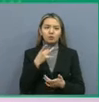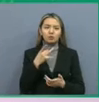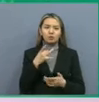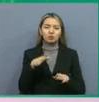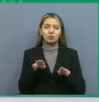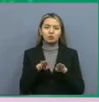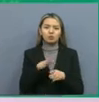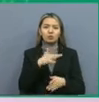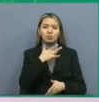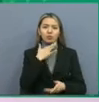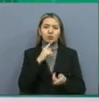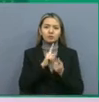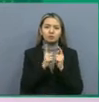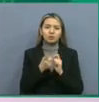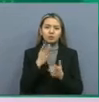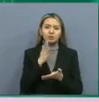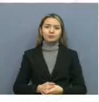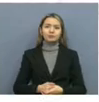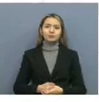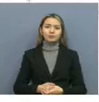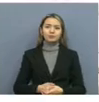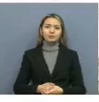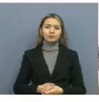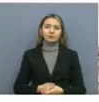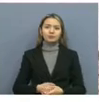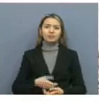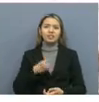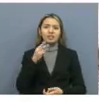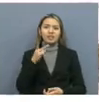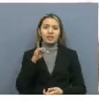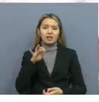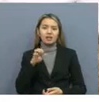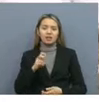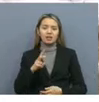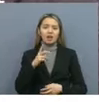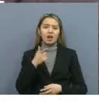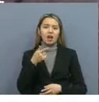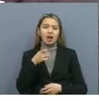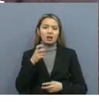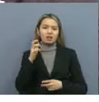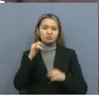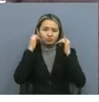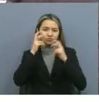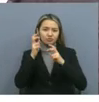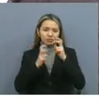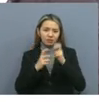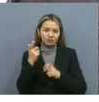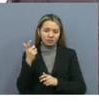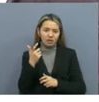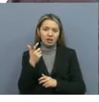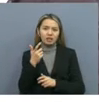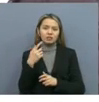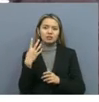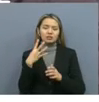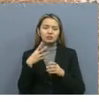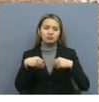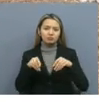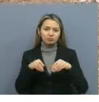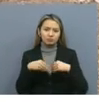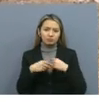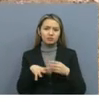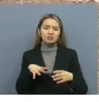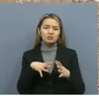де оң өзгерістер әкеліп отыр. Шиелі агросеріктестігі жылдар бойы төңіректегі 1500 гектар аумаққа егін егіп, өсімдік